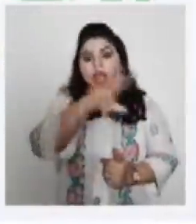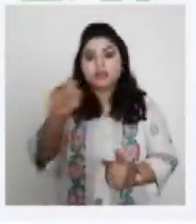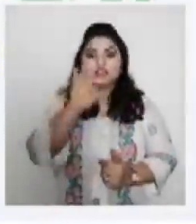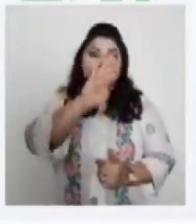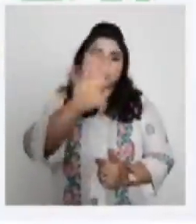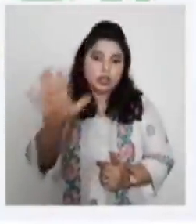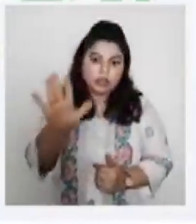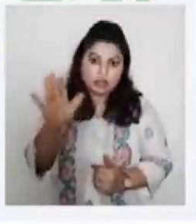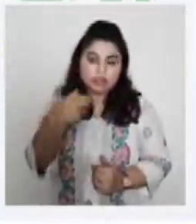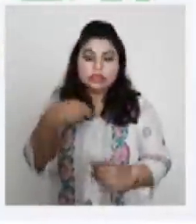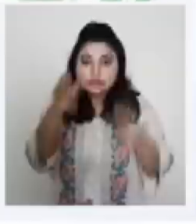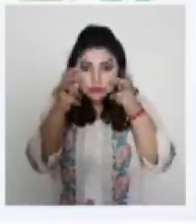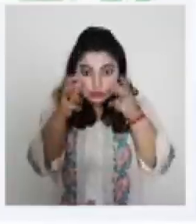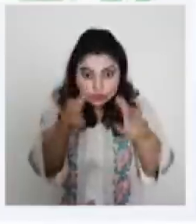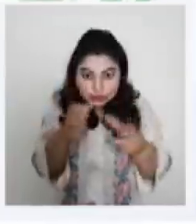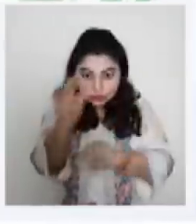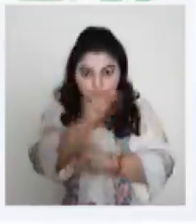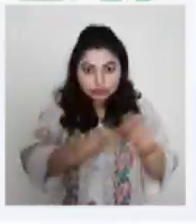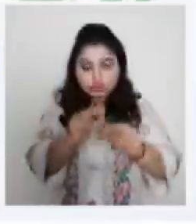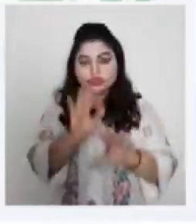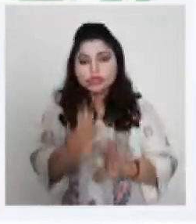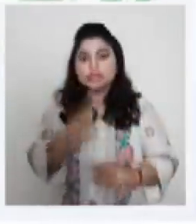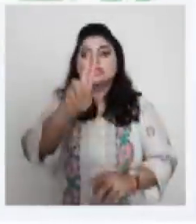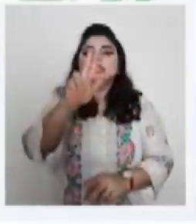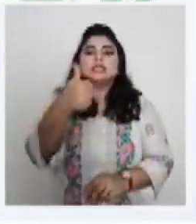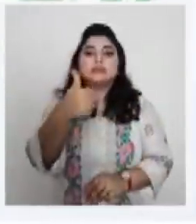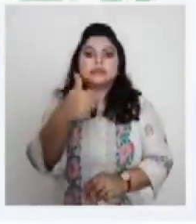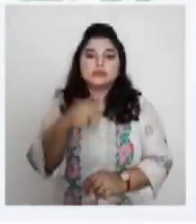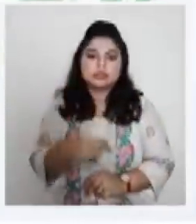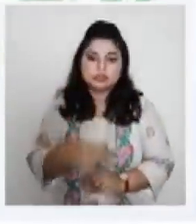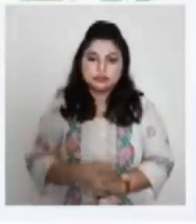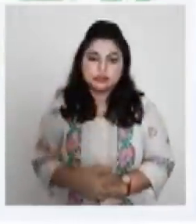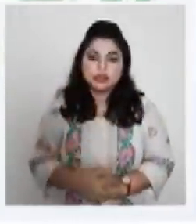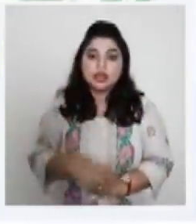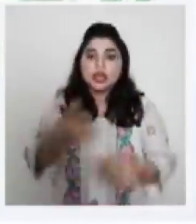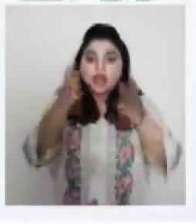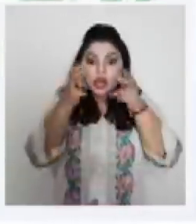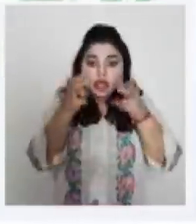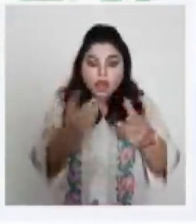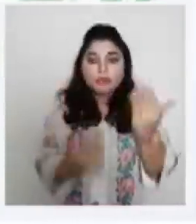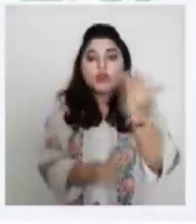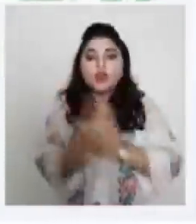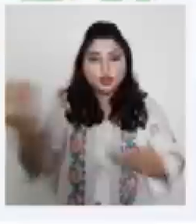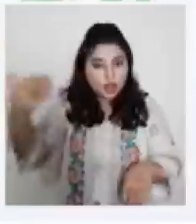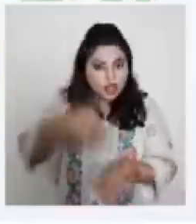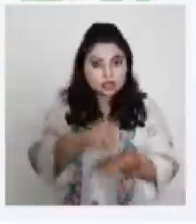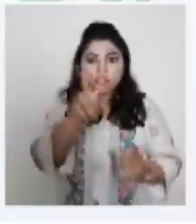১৭,৮৭১ জন এবং এ পর্যন্ত ছাড় পেয়েছেন ৬,৮৪৫ জন। বর্তমানে আইসোলেশনে আছেন ১১,২৬ জন।